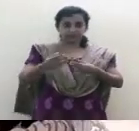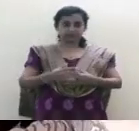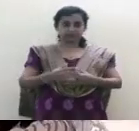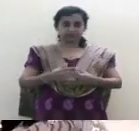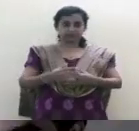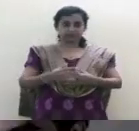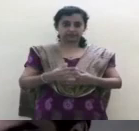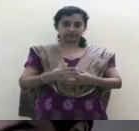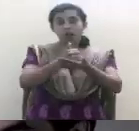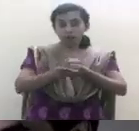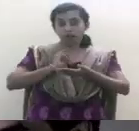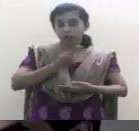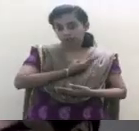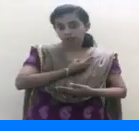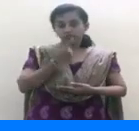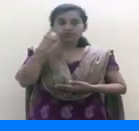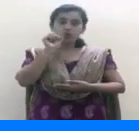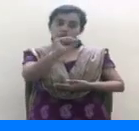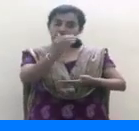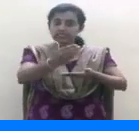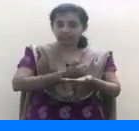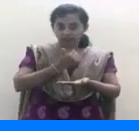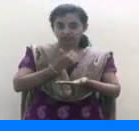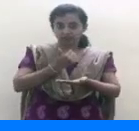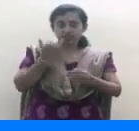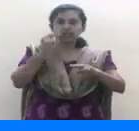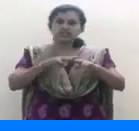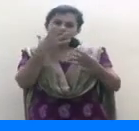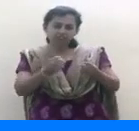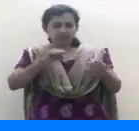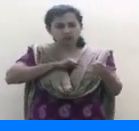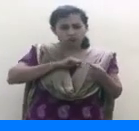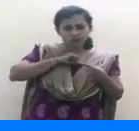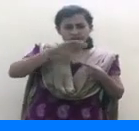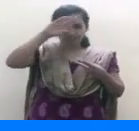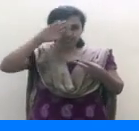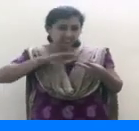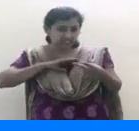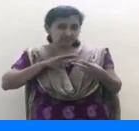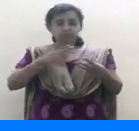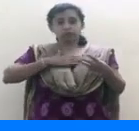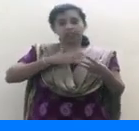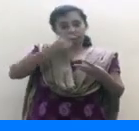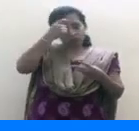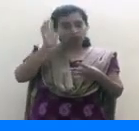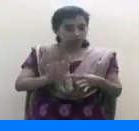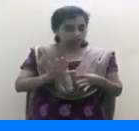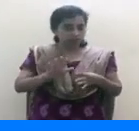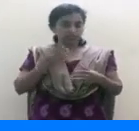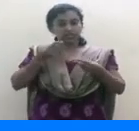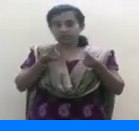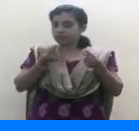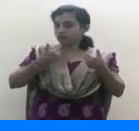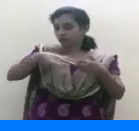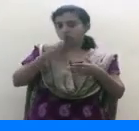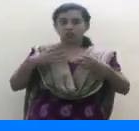क्लीनिक या केंदर जाए अपनी सुरक्षा के लिए हमारी मदद करें अगर आपको खांसी बुखार या सांस लेने में तकलीफ हो तु